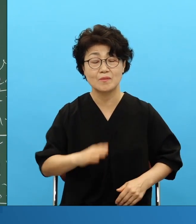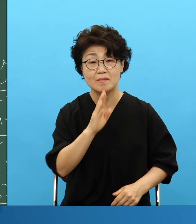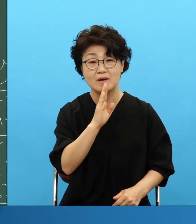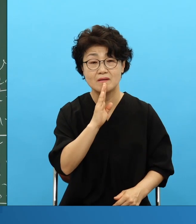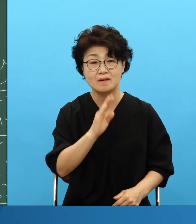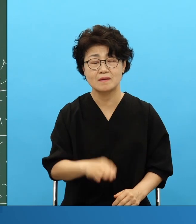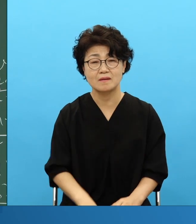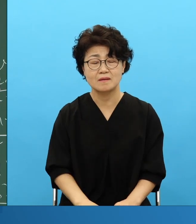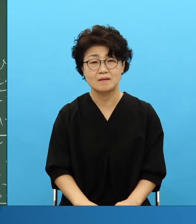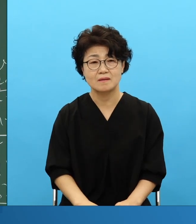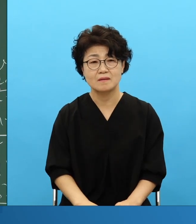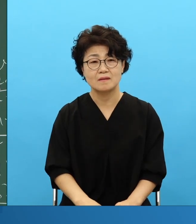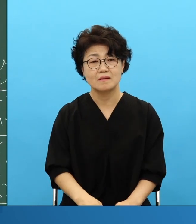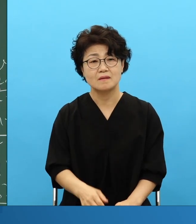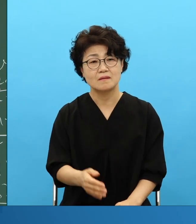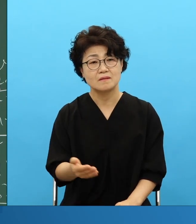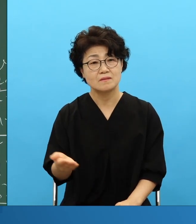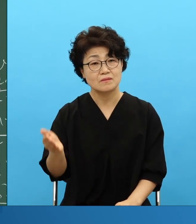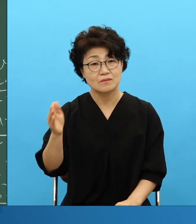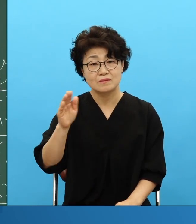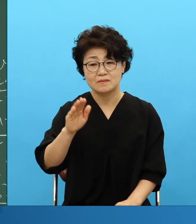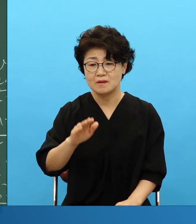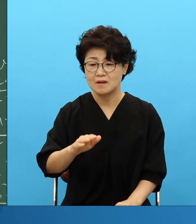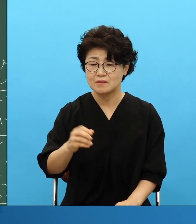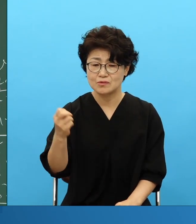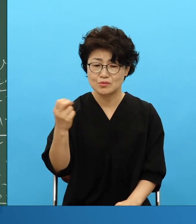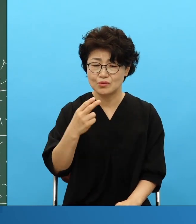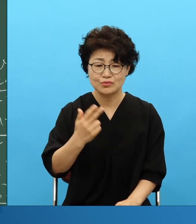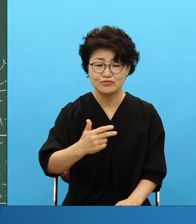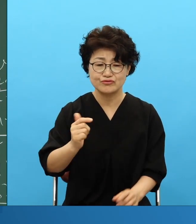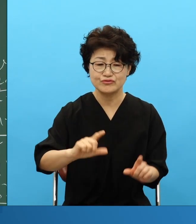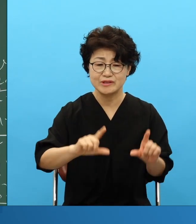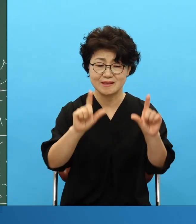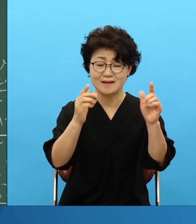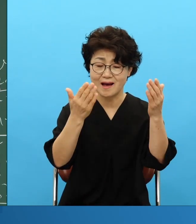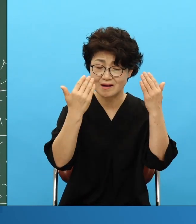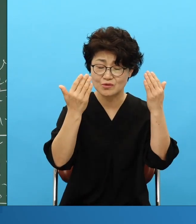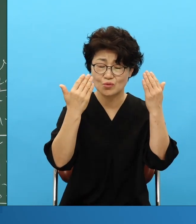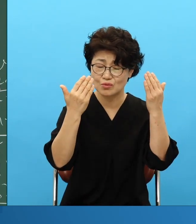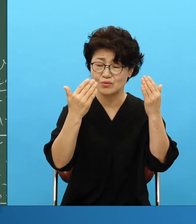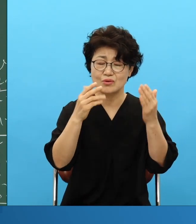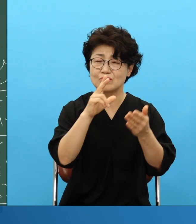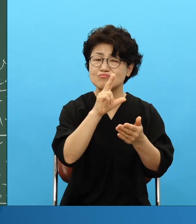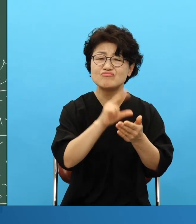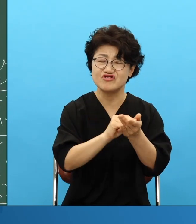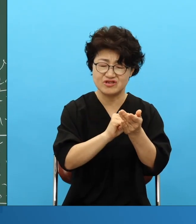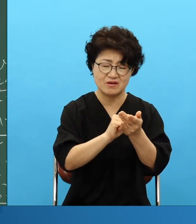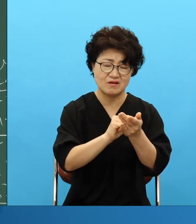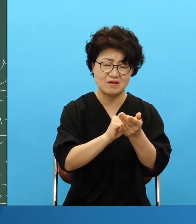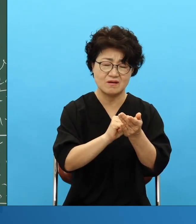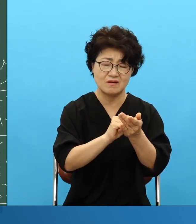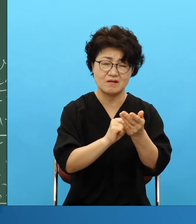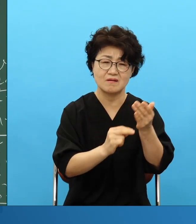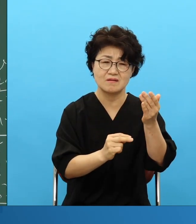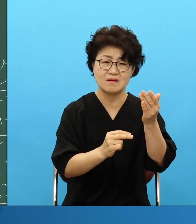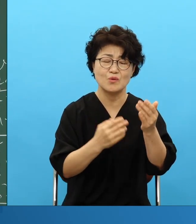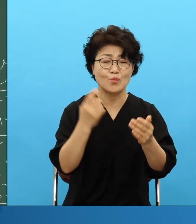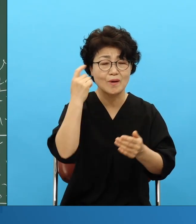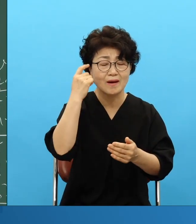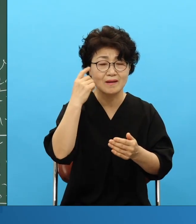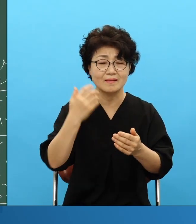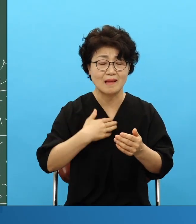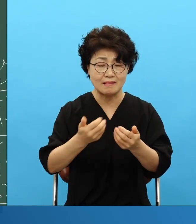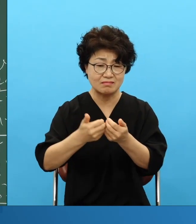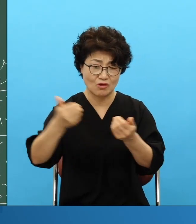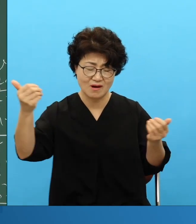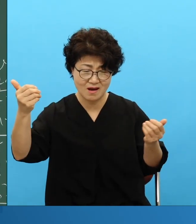주일학교가 문제가 오는 거예요. But problems began to come to the Sunday school. 막 주일학교 막 팍팍 줄면서 막 교회에서 흔들리고 이래. 이런 상황이 또 와.